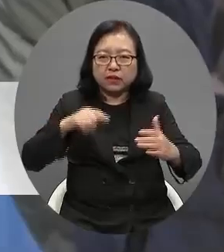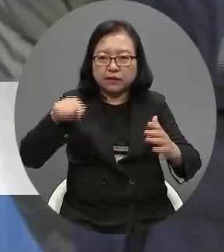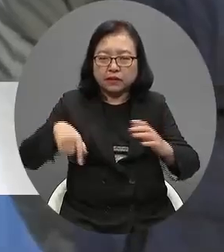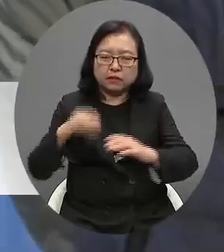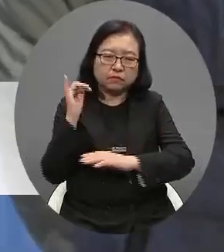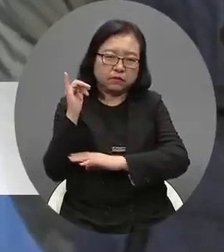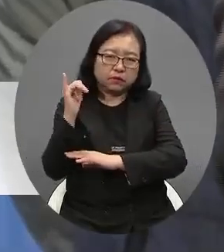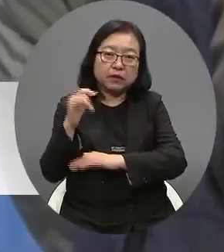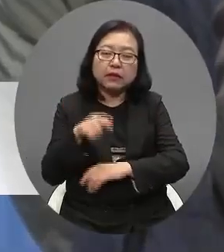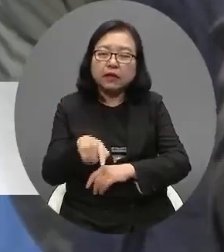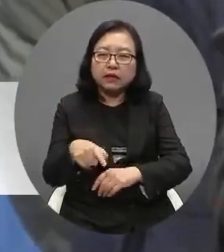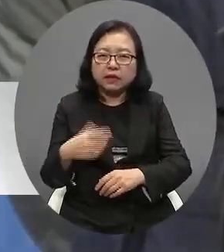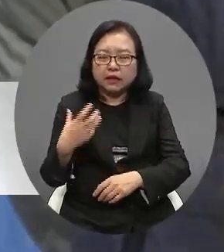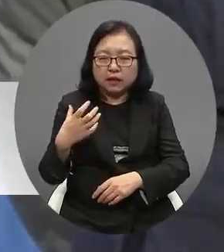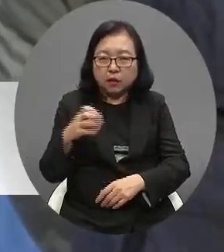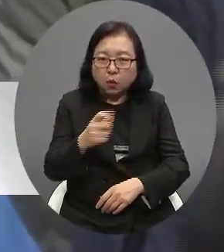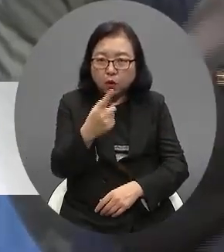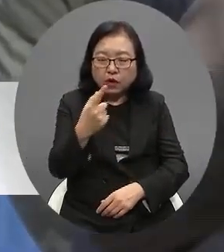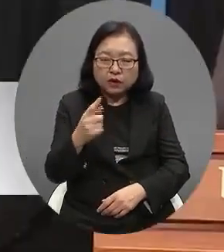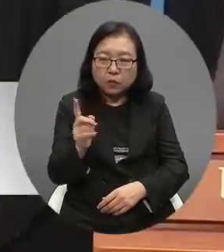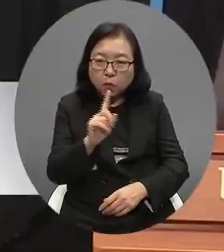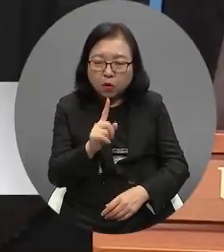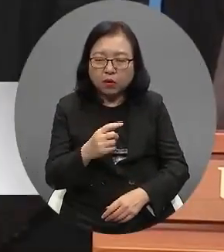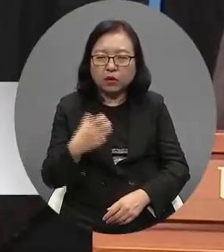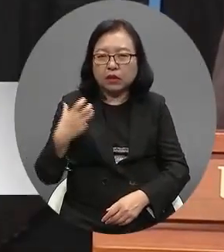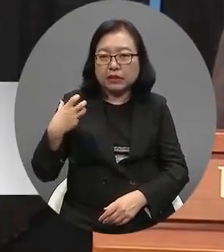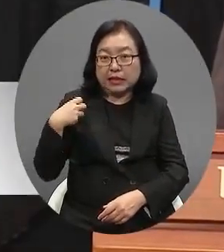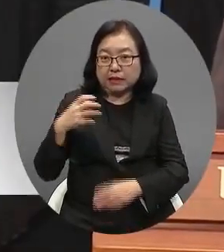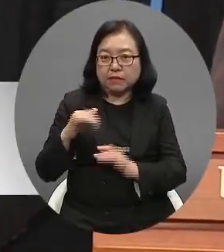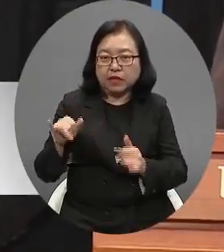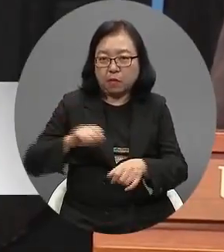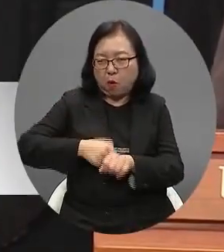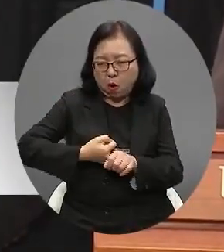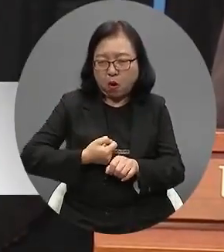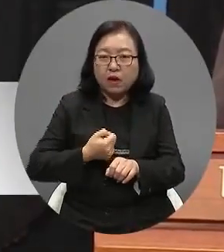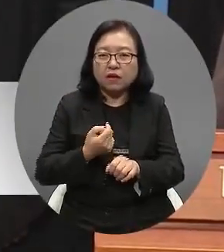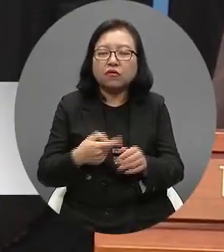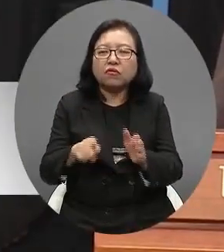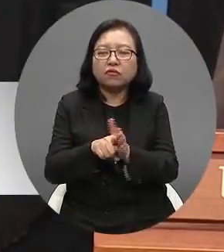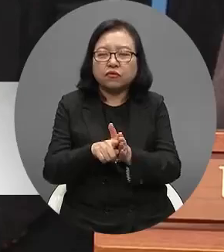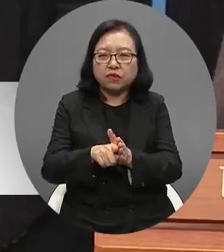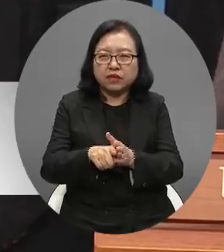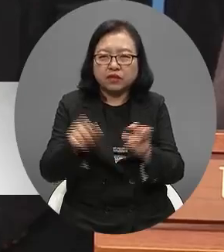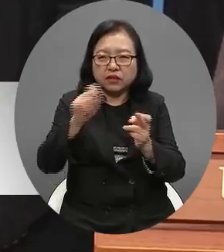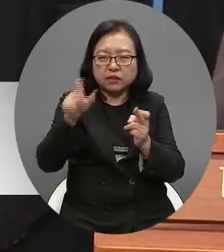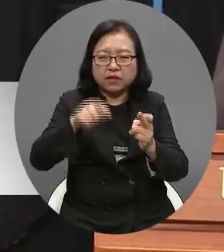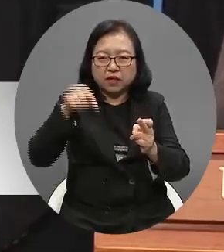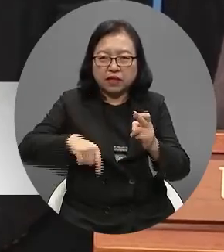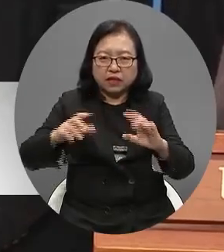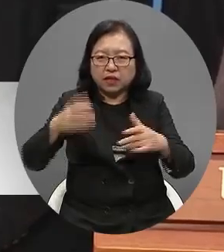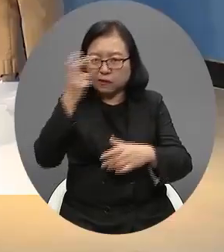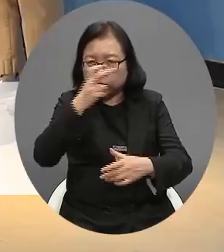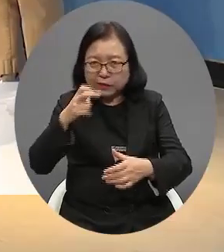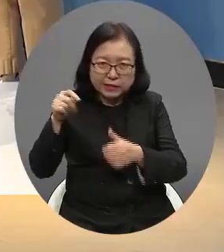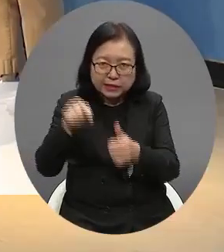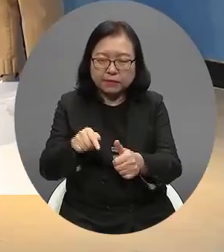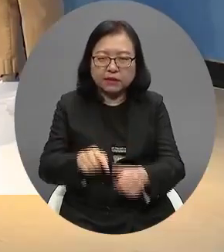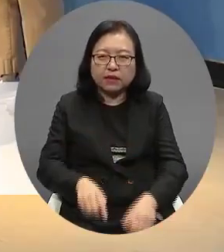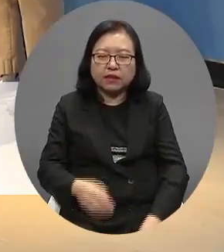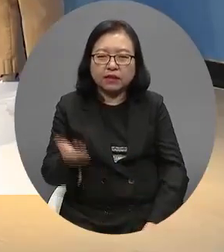규명과 책임자 처벌, 재발 방지 대책 수립을 위해 올해 안에 국정조사를 실시하라고 밝혔습니다. 앞서